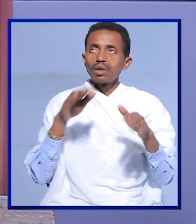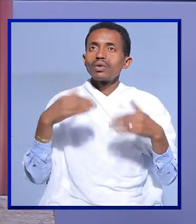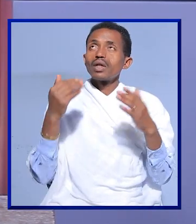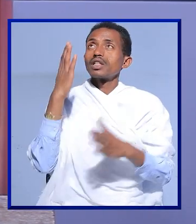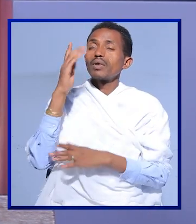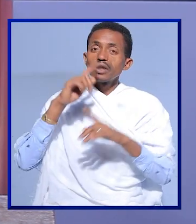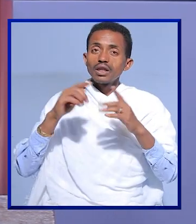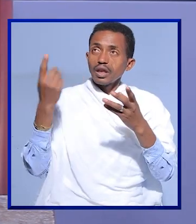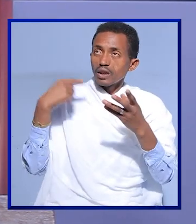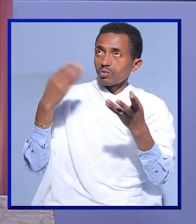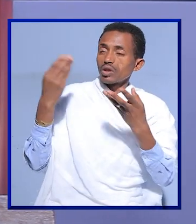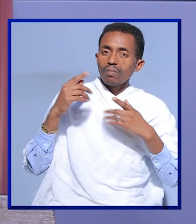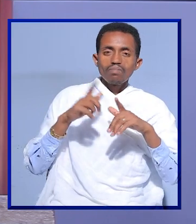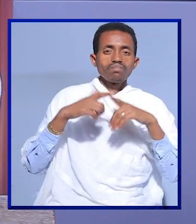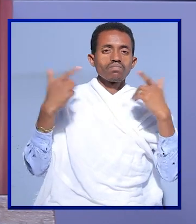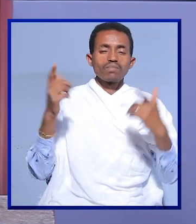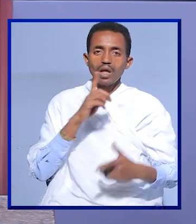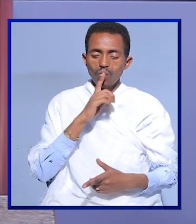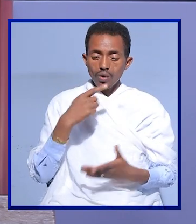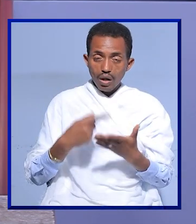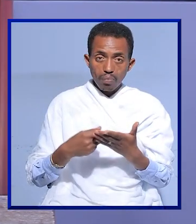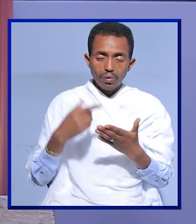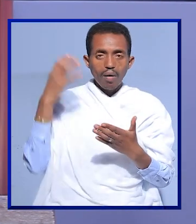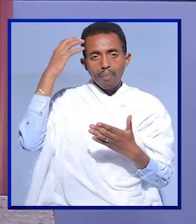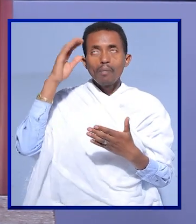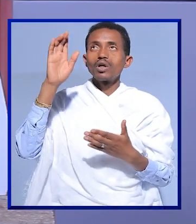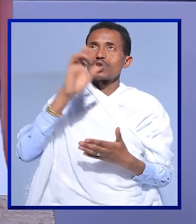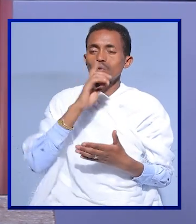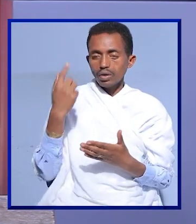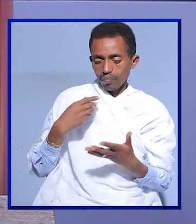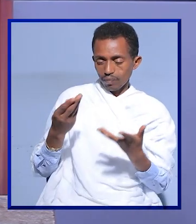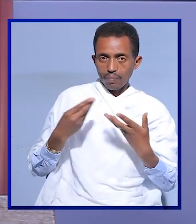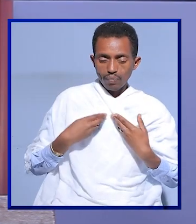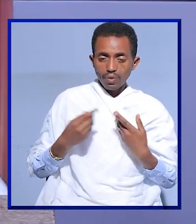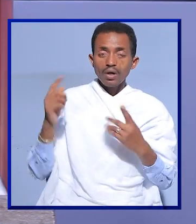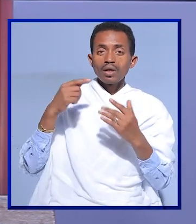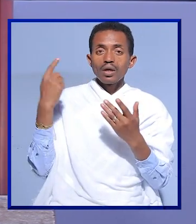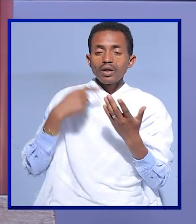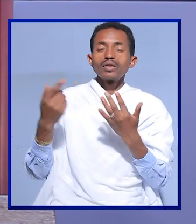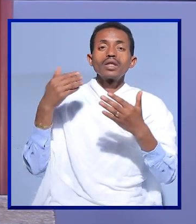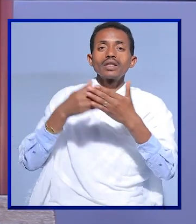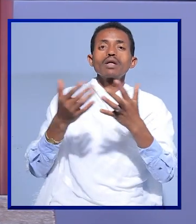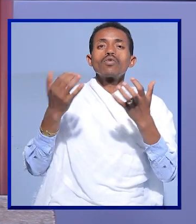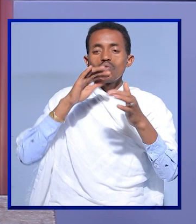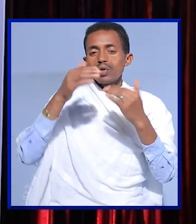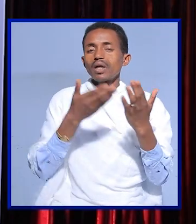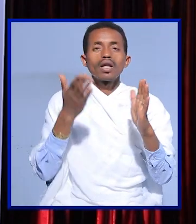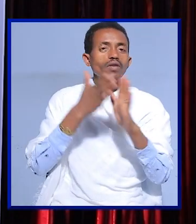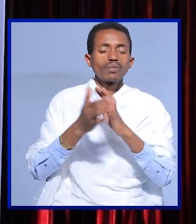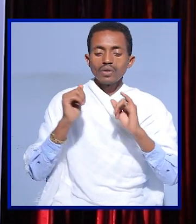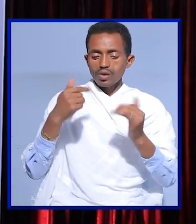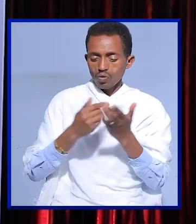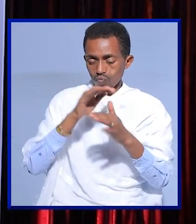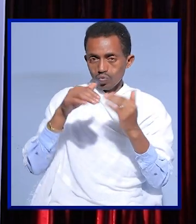እግዚአብሔር የሚሰጠን ግን ትልቅ ነው ያው መንግስቱ እስከዛውም ደግሞ የምንፈልገው